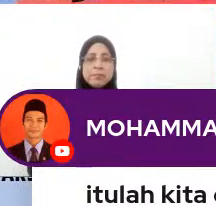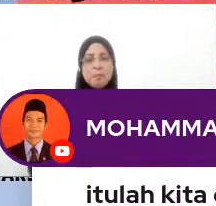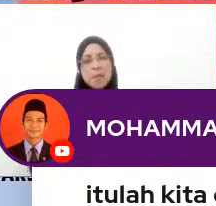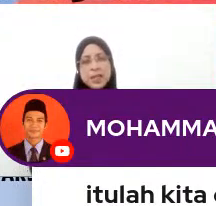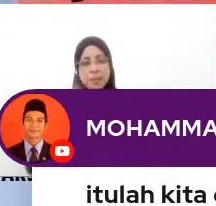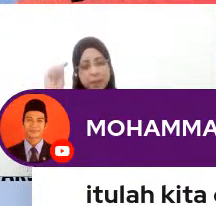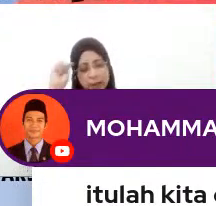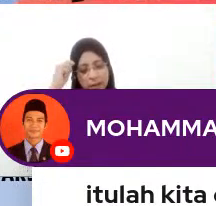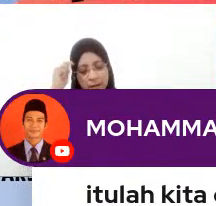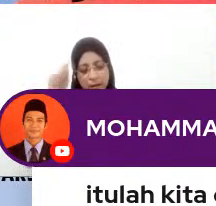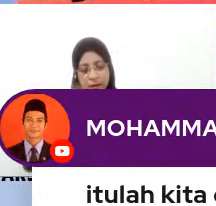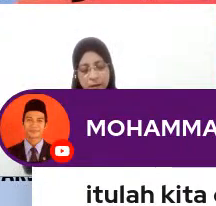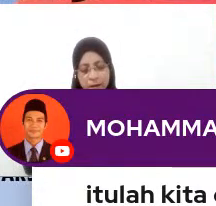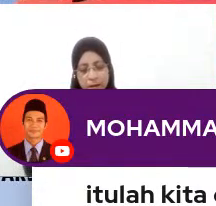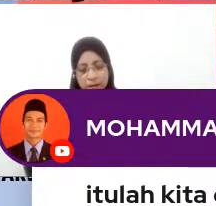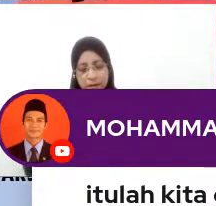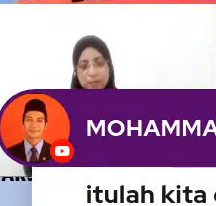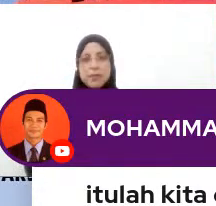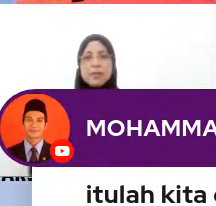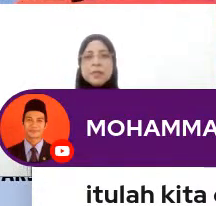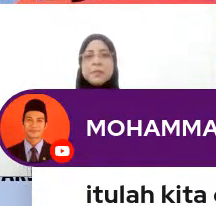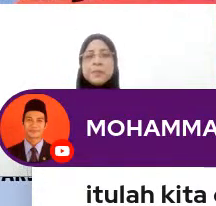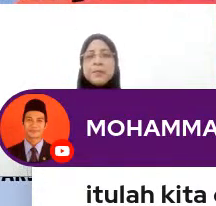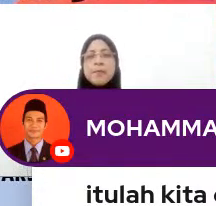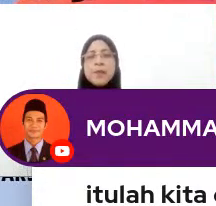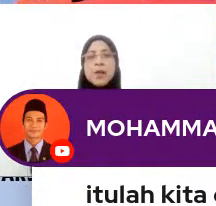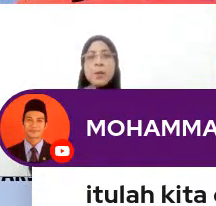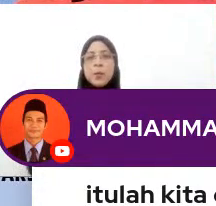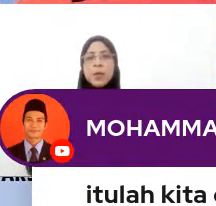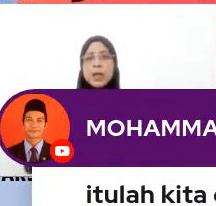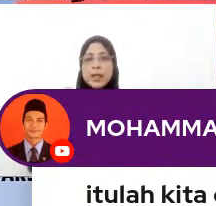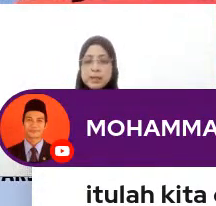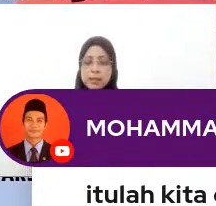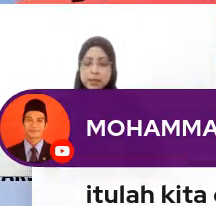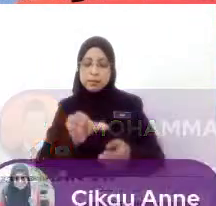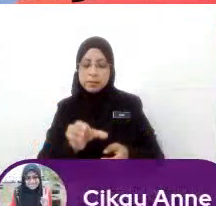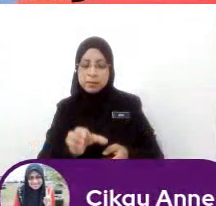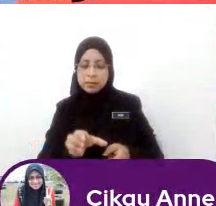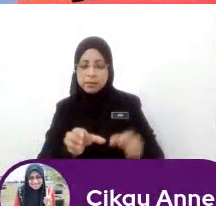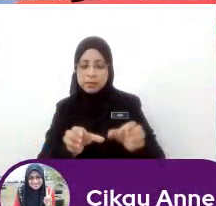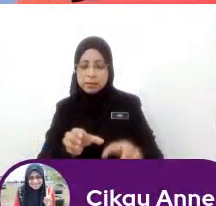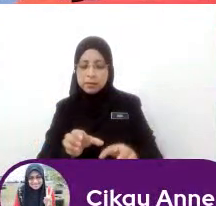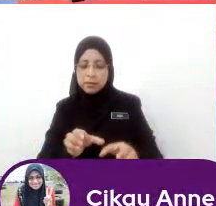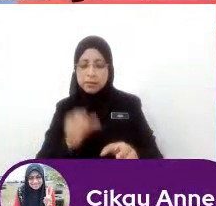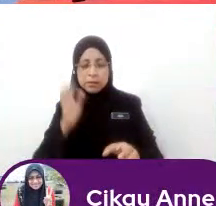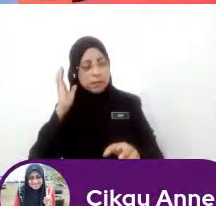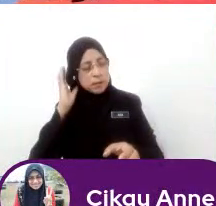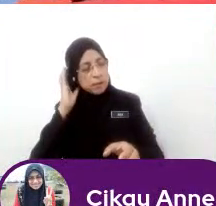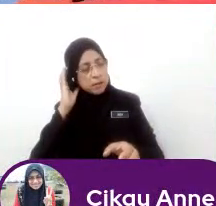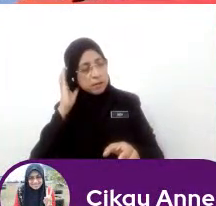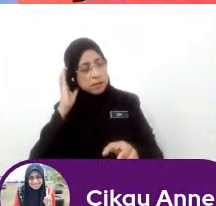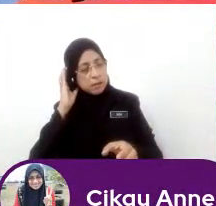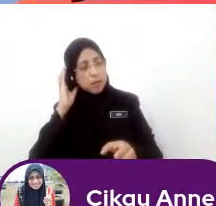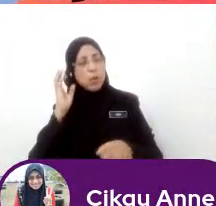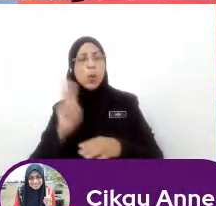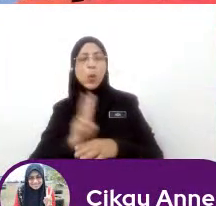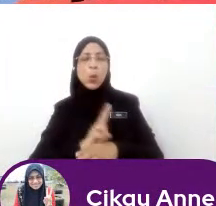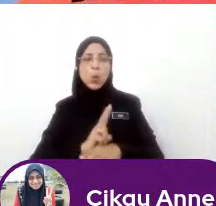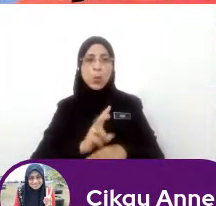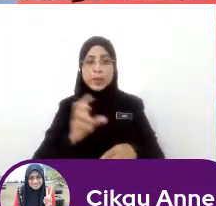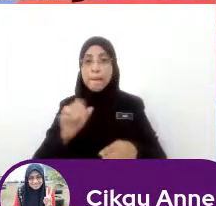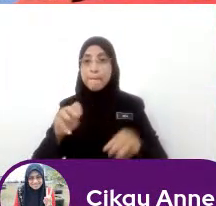Jadi dia rabun. Jadi dia murid akan scan, kemudian dia dengarlah video. Bila dia dengar video, dia akan lebih menariklah.